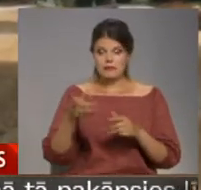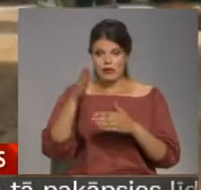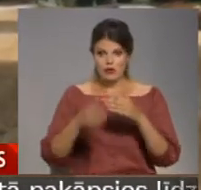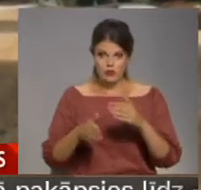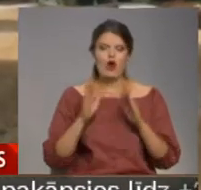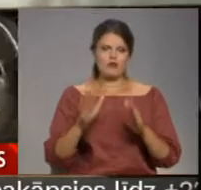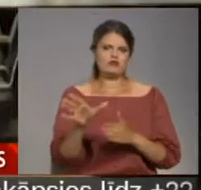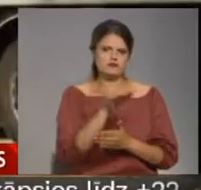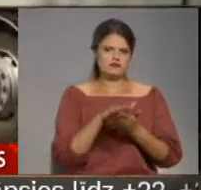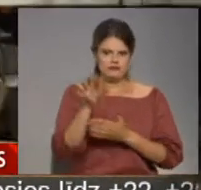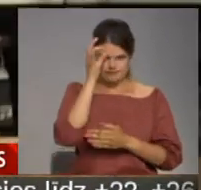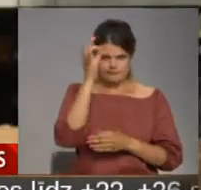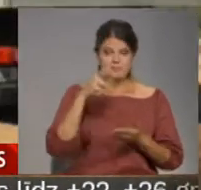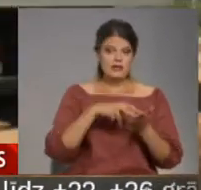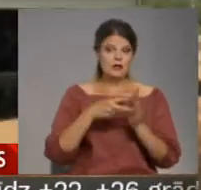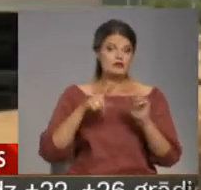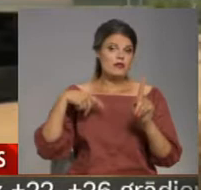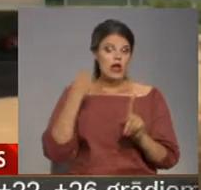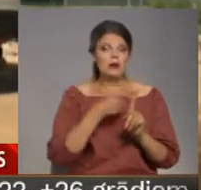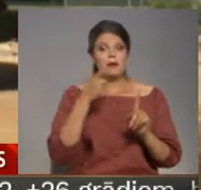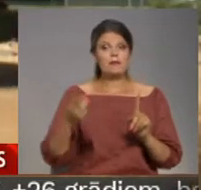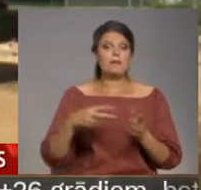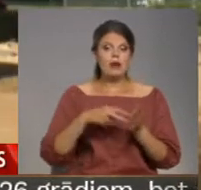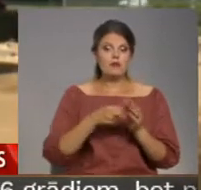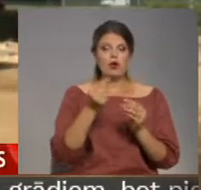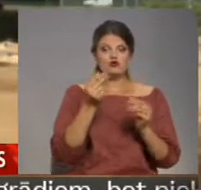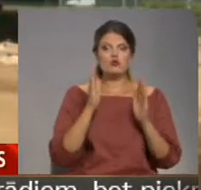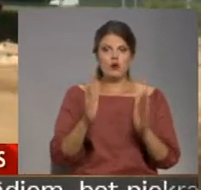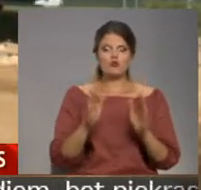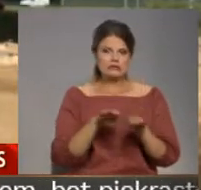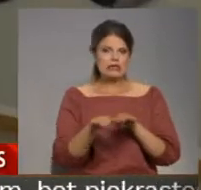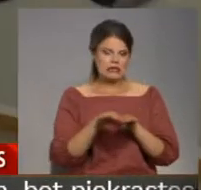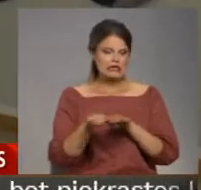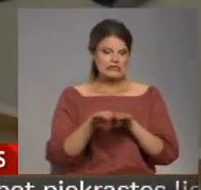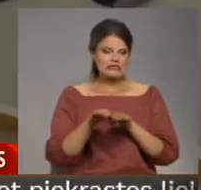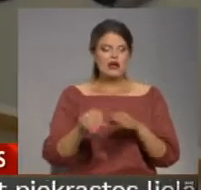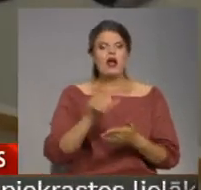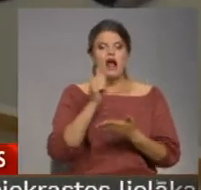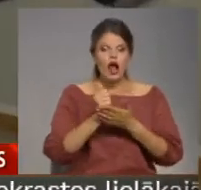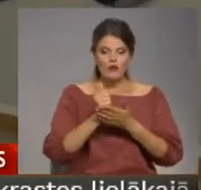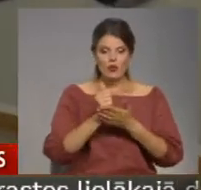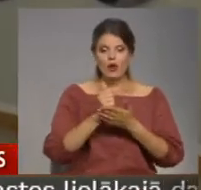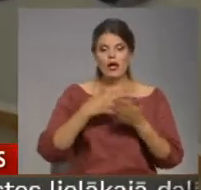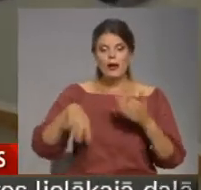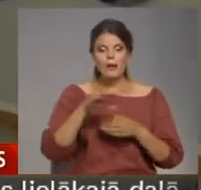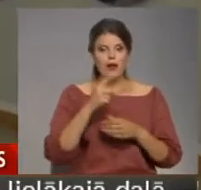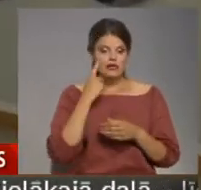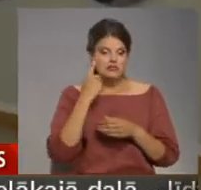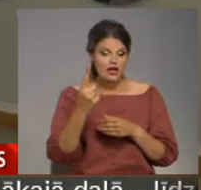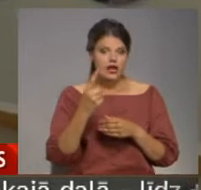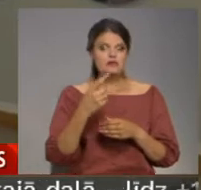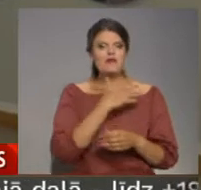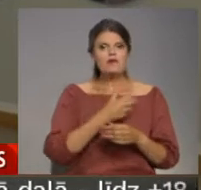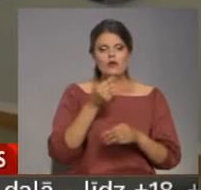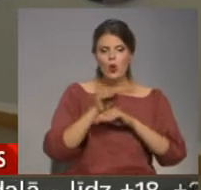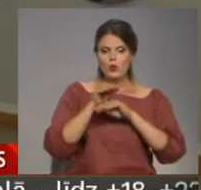tikšot apgūti. Paredzēts, ka nākamajā plānošanas periodā summa būšot līdzīga. Galvenokārt mēs redzam to, kad ir